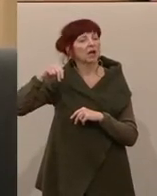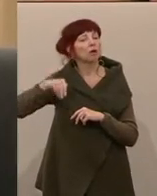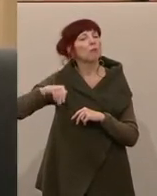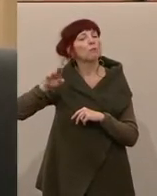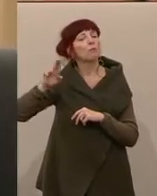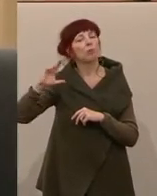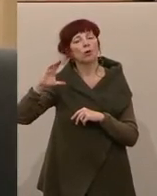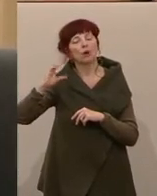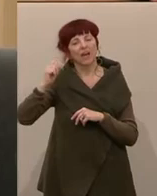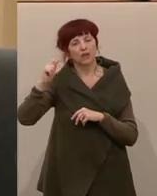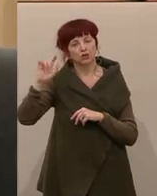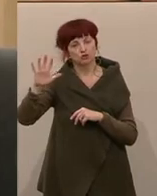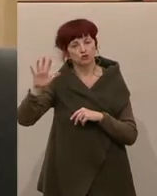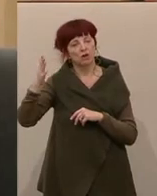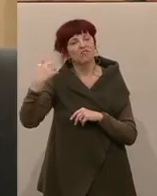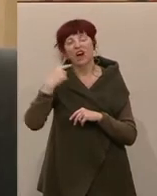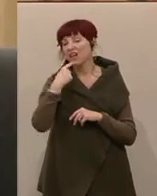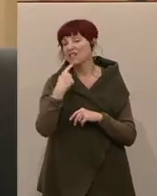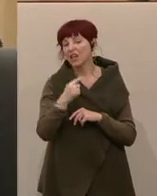Weiters hat der Herr Abgeordnete Muchitsch behauptet,